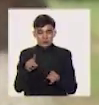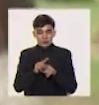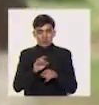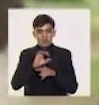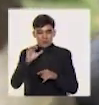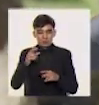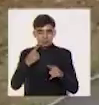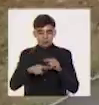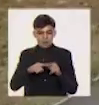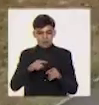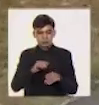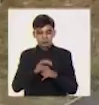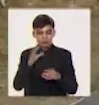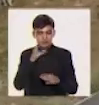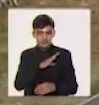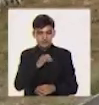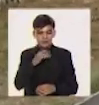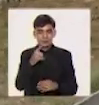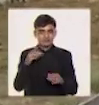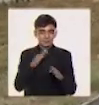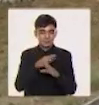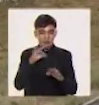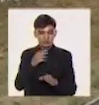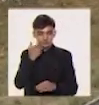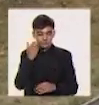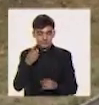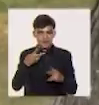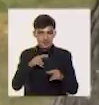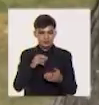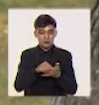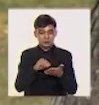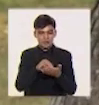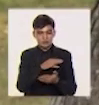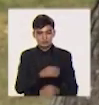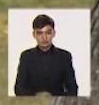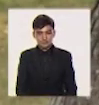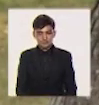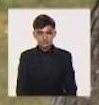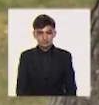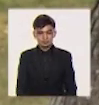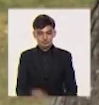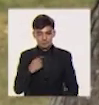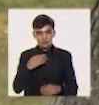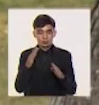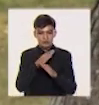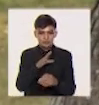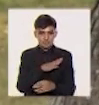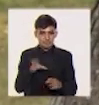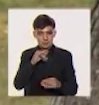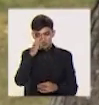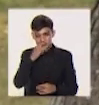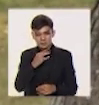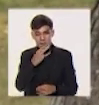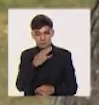жұртқа табыстап береді. Әнші бұл әндерді табыс көзі үшін жаздырған. Содан мен айттым. Содан бүкіл қазаққа ұнап кетті,